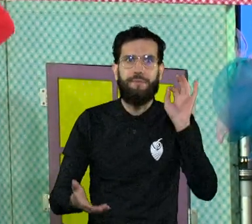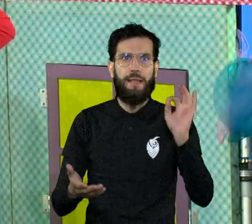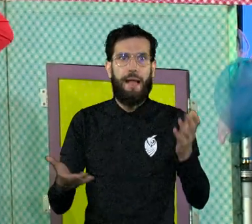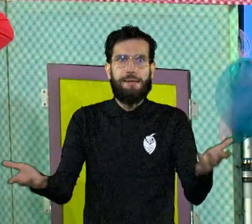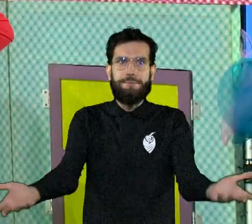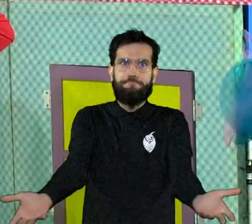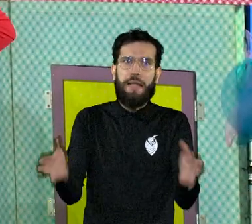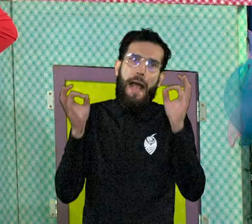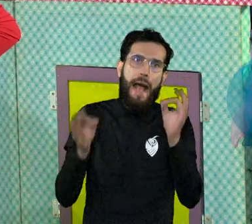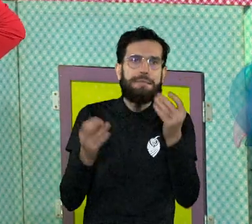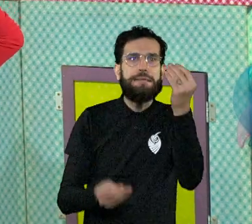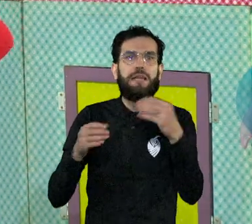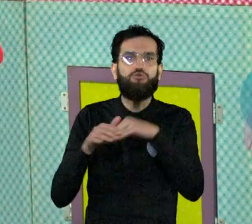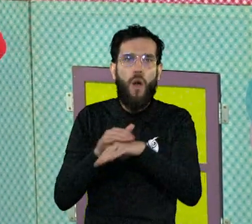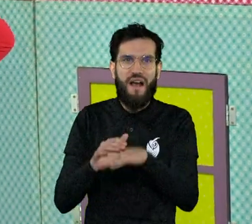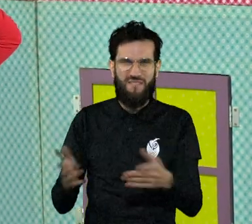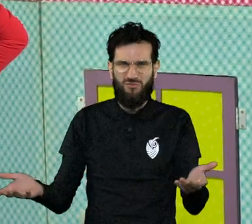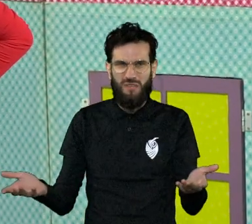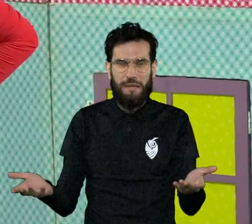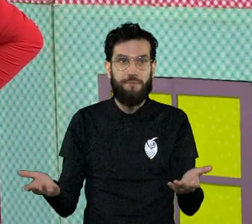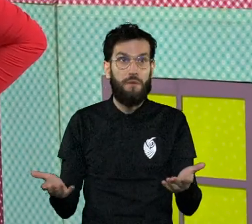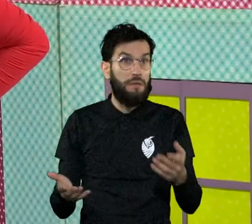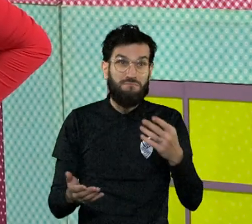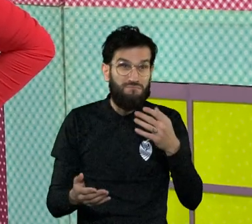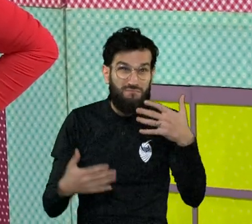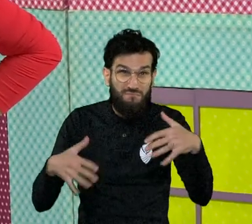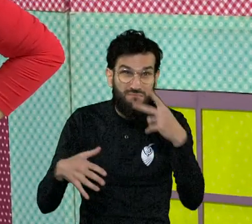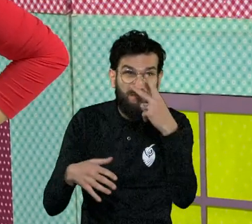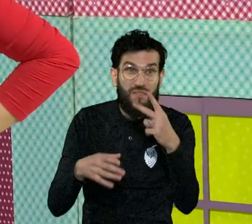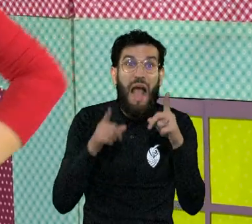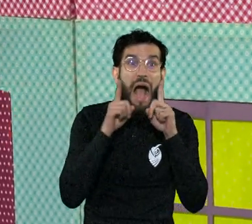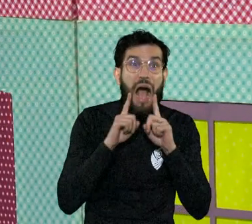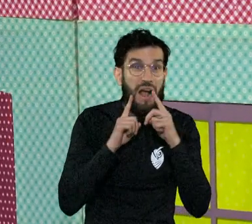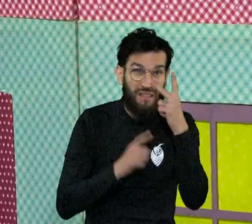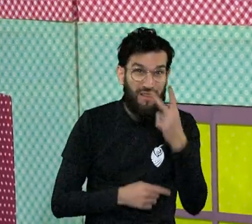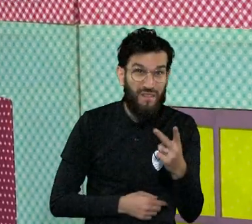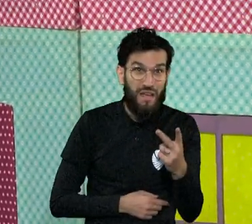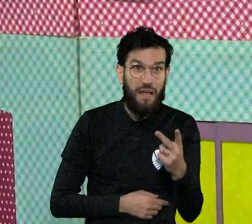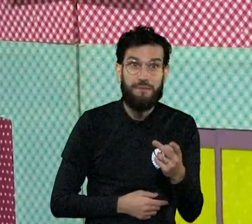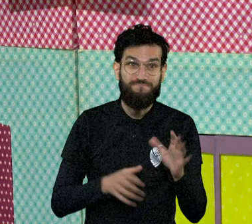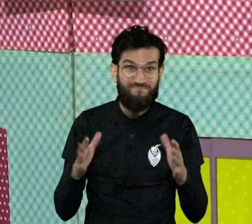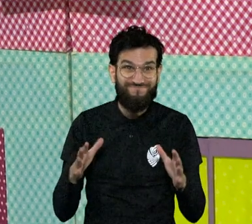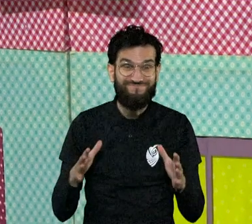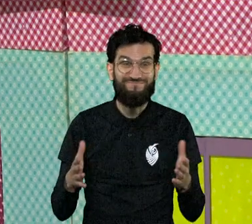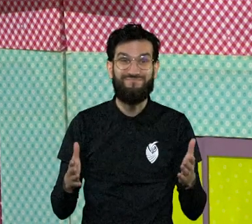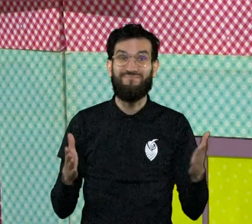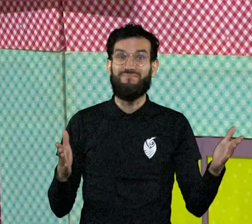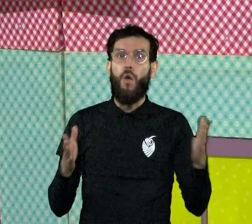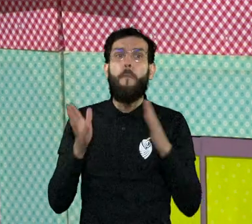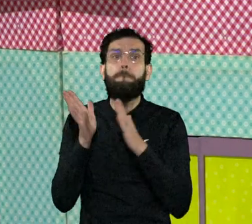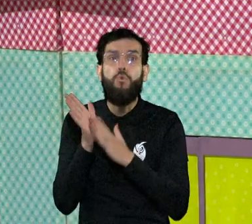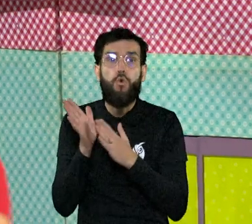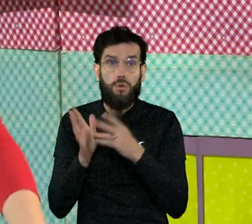schovávačku. A nevideli ste niekde Haničku? Nie. A Múrka ste tiež